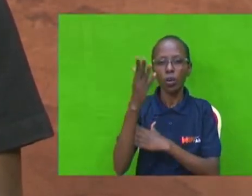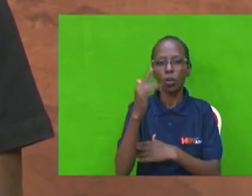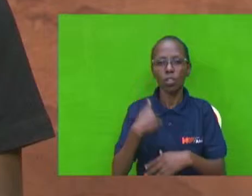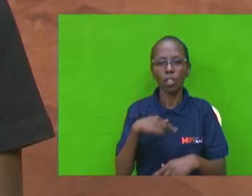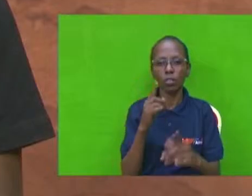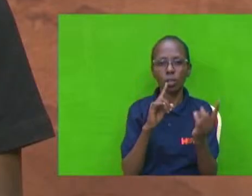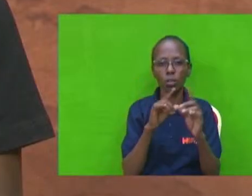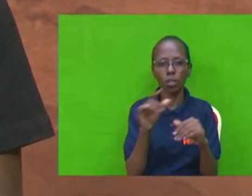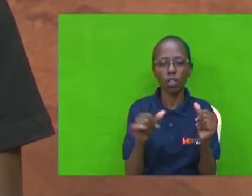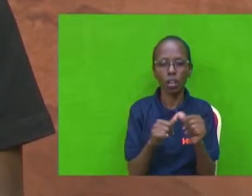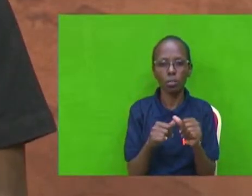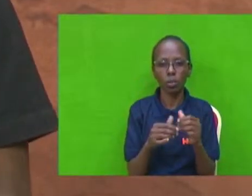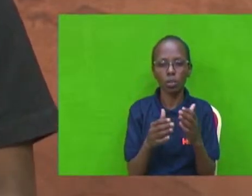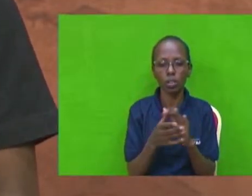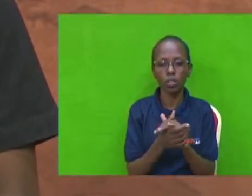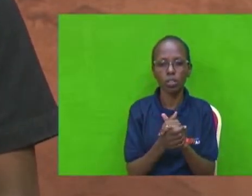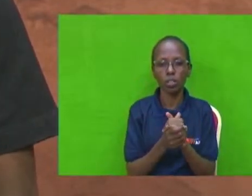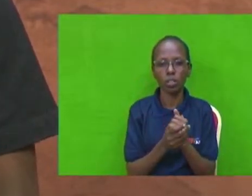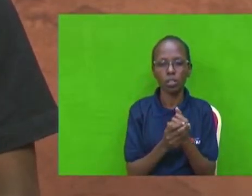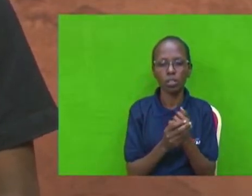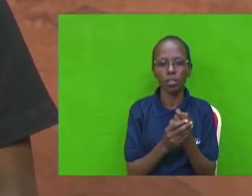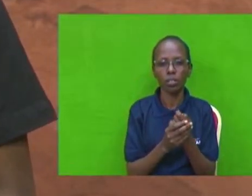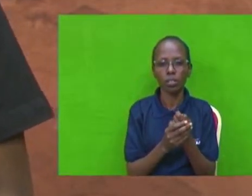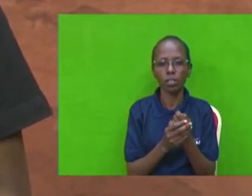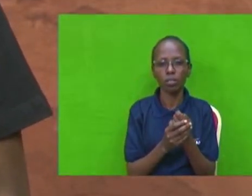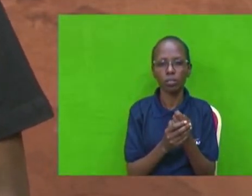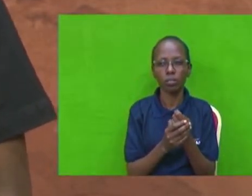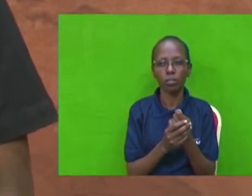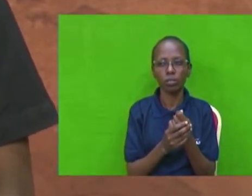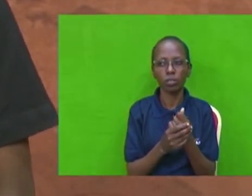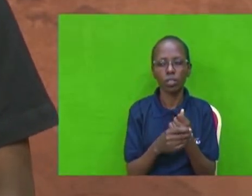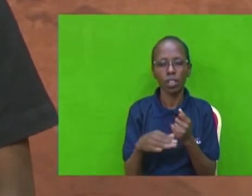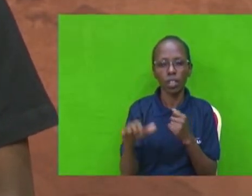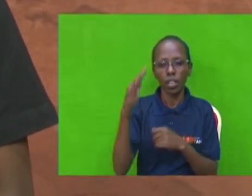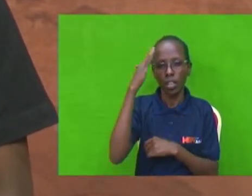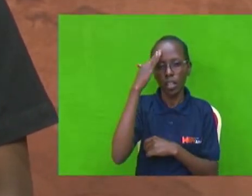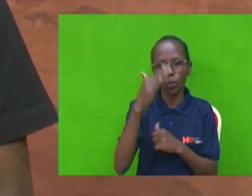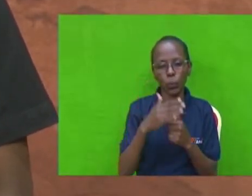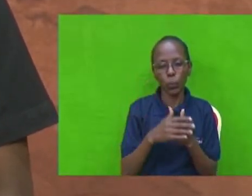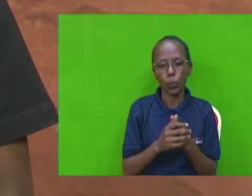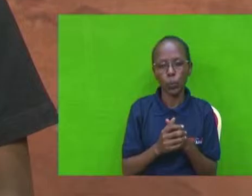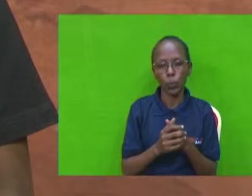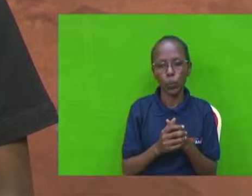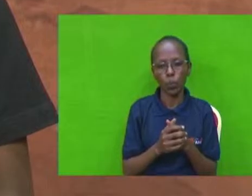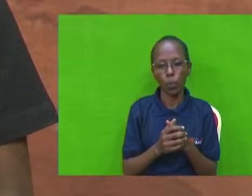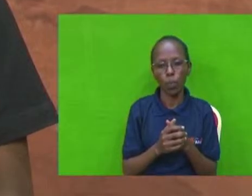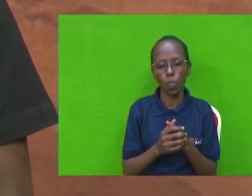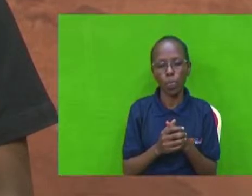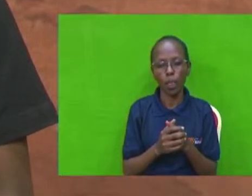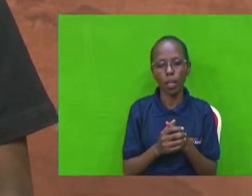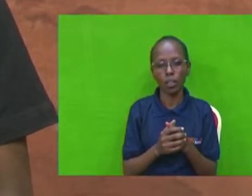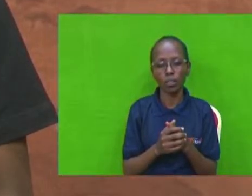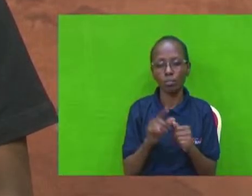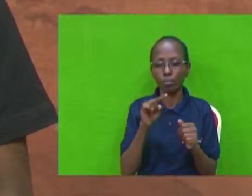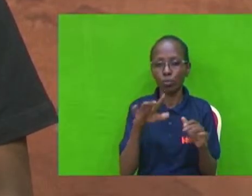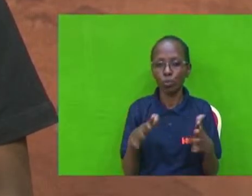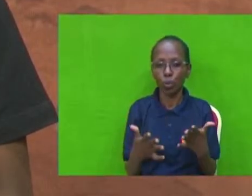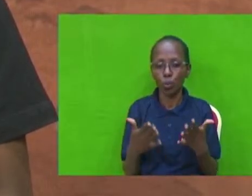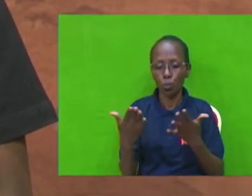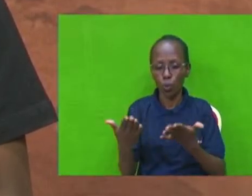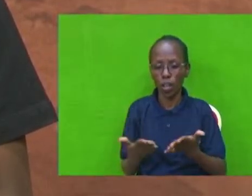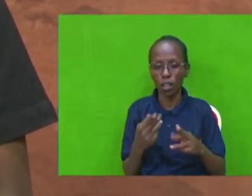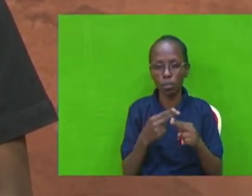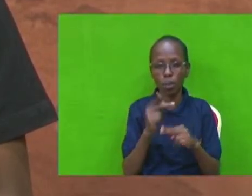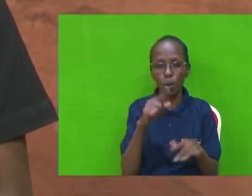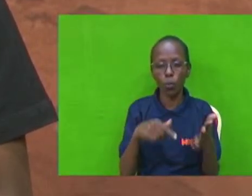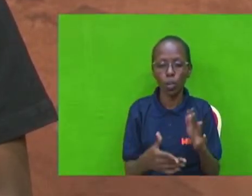hapa anasema kwamba hana upendeleo. Pengine tuchukue simu kidogo tu. Hope Channel Kenya, hello. Halo. Hujambo na karibu, tukuita